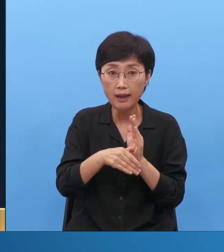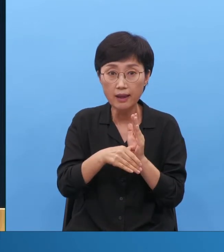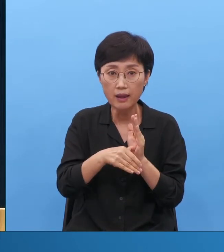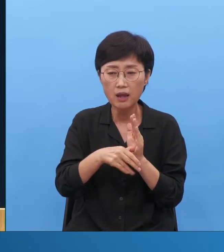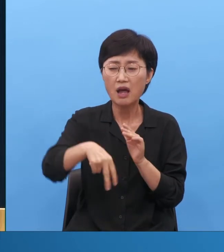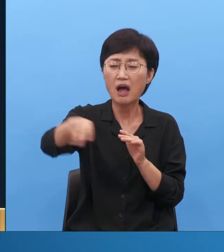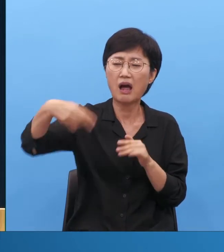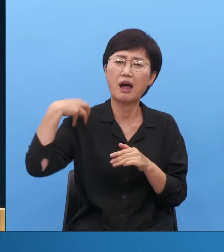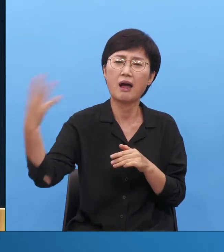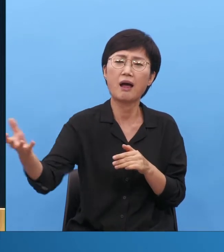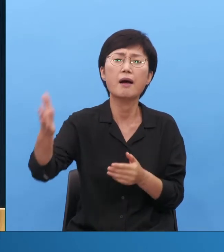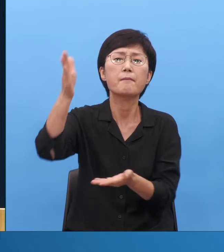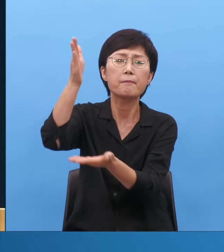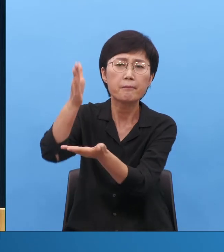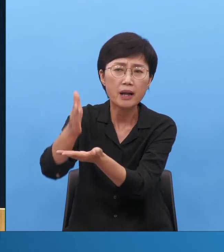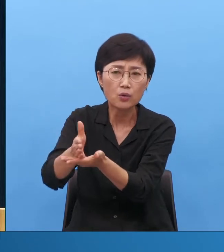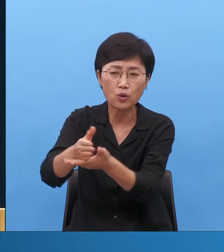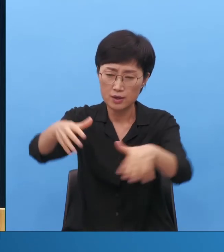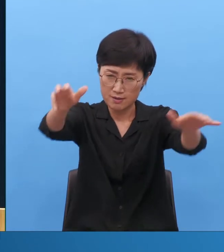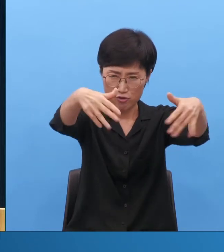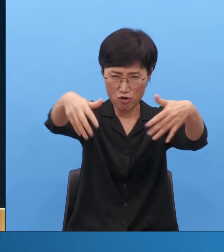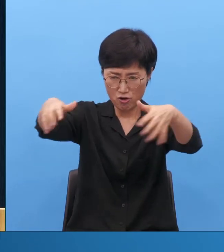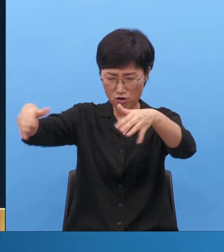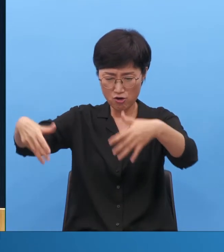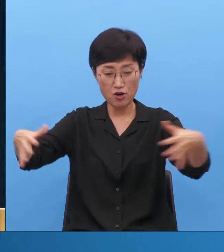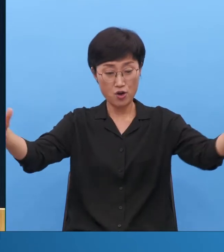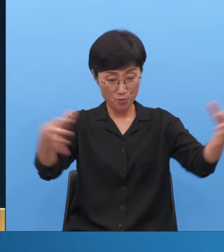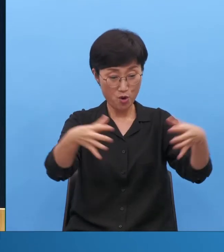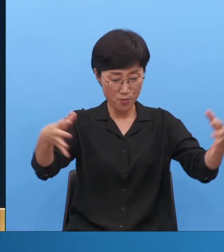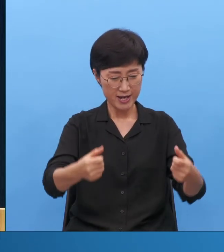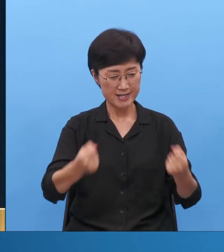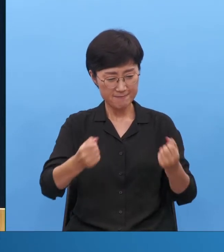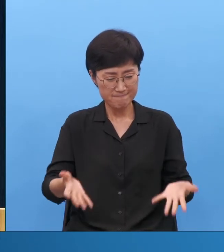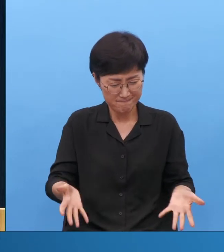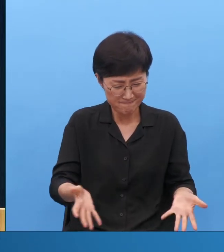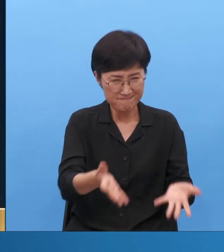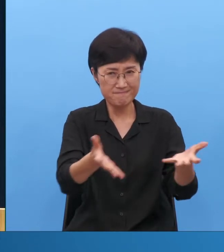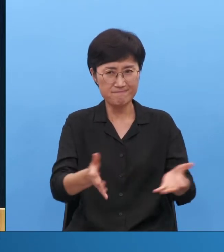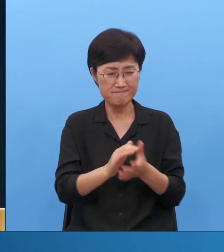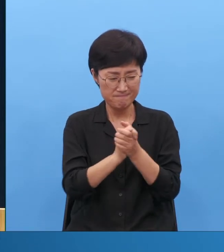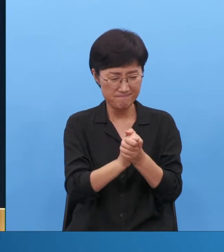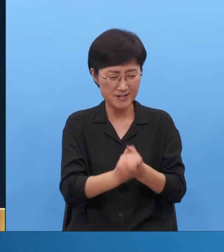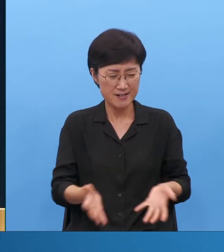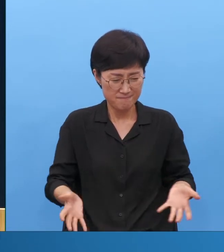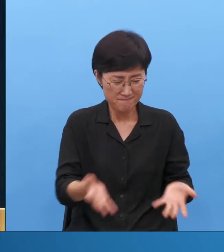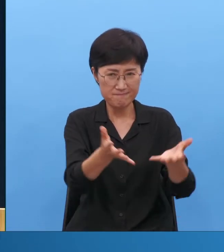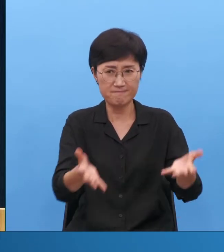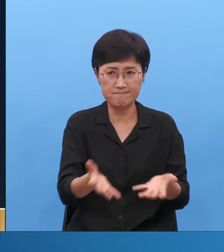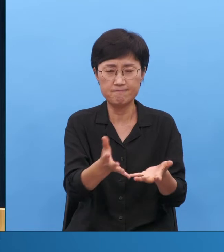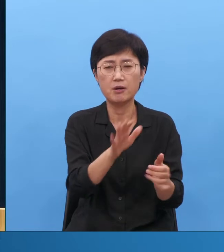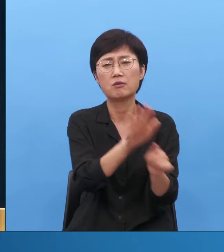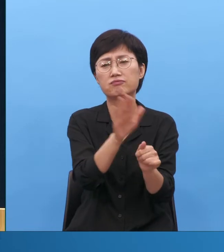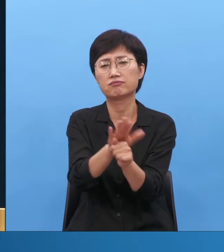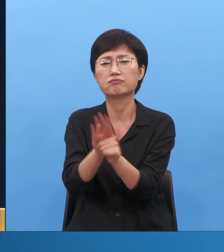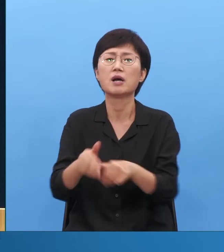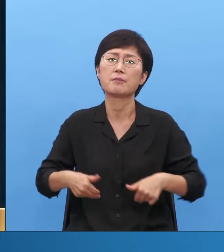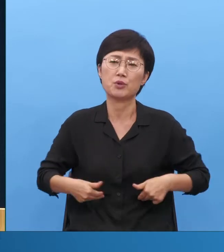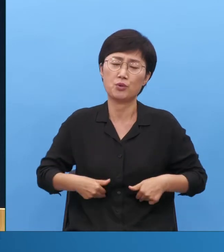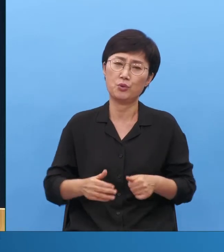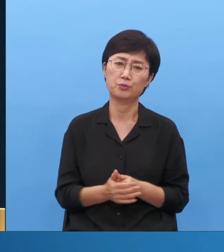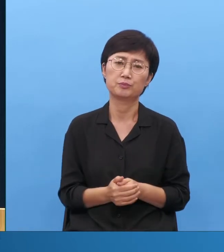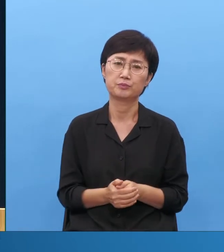In the future, when we have the 3-day weekend age arise, we need to gather together remnants and have them have a break and really enjoy this. 여기